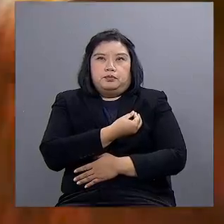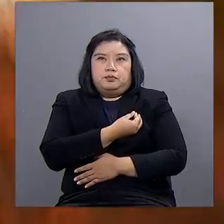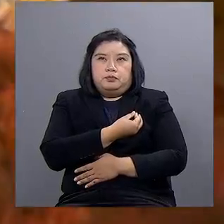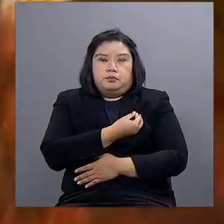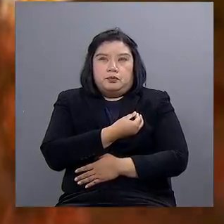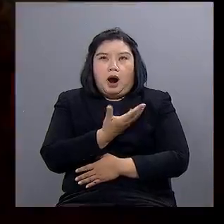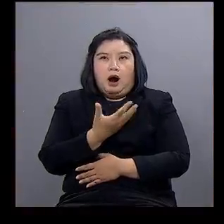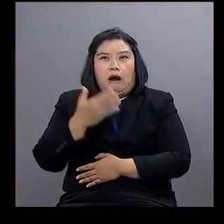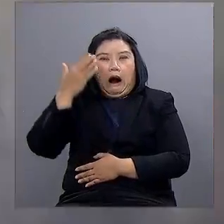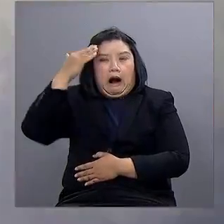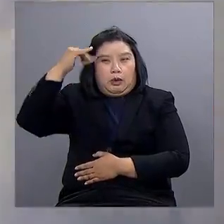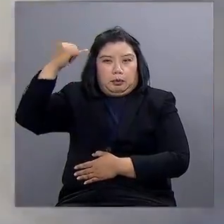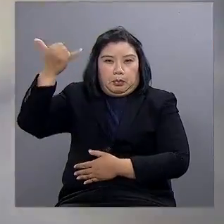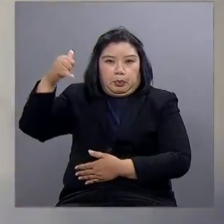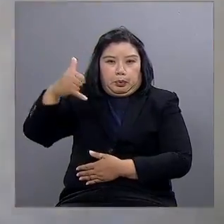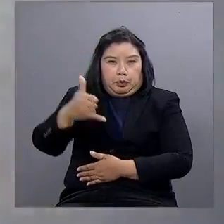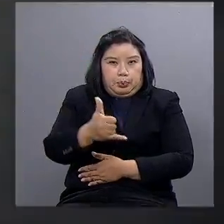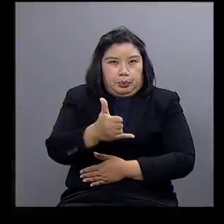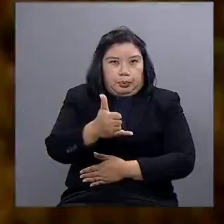ใด